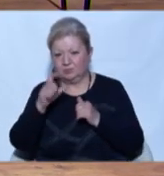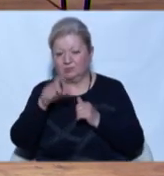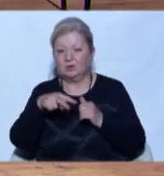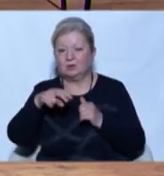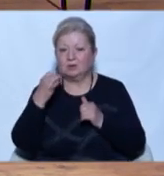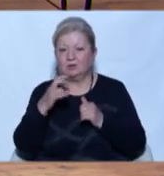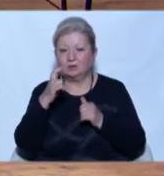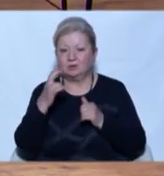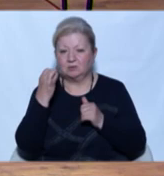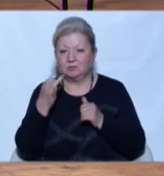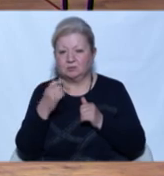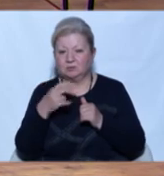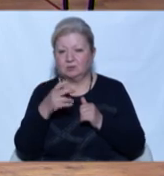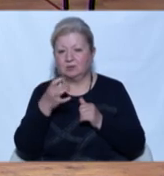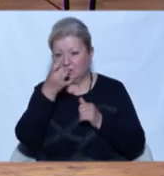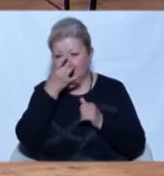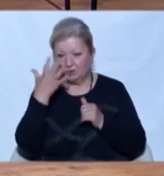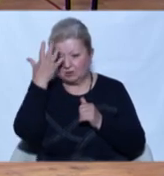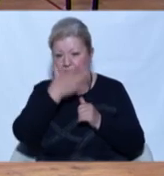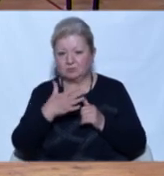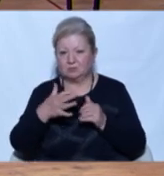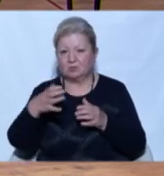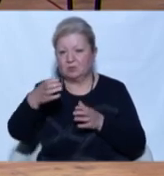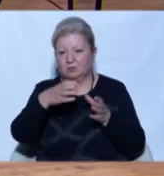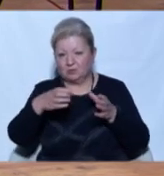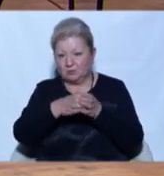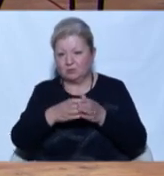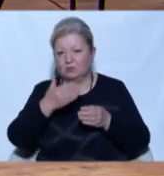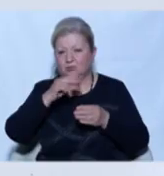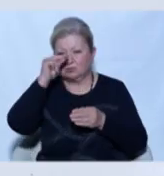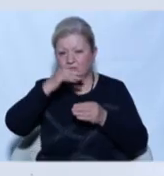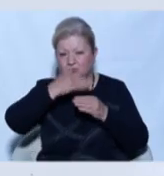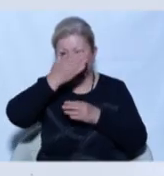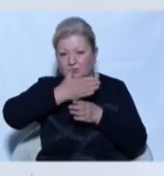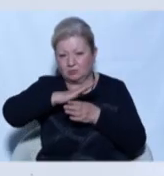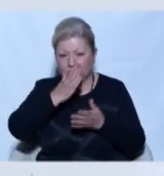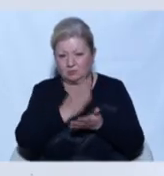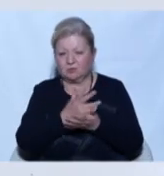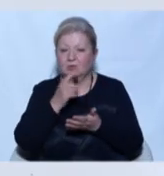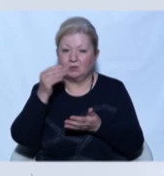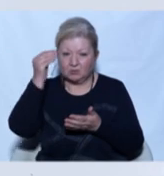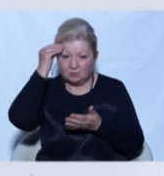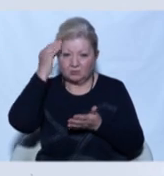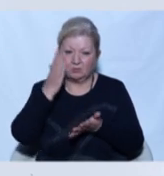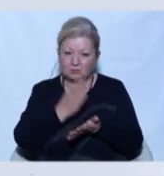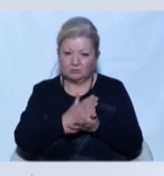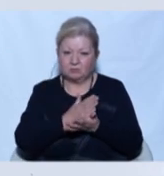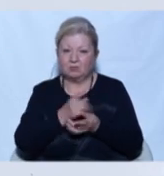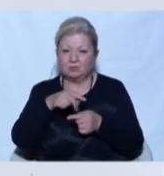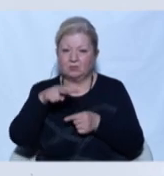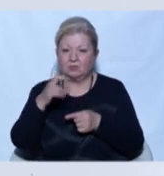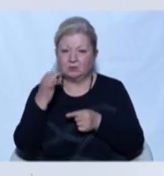Libia, Afrikis kontinentis ჩრდილოეთი ნაწილი. Არსებობს ასეთი მოსაზრება, რომ